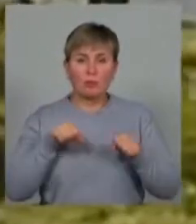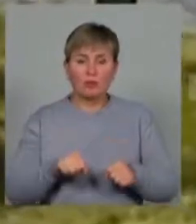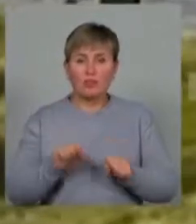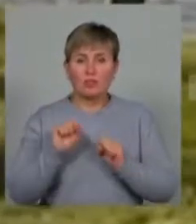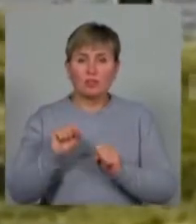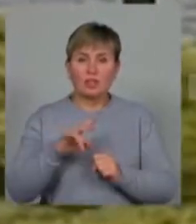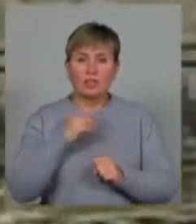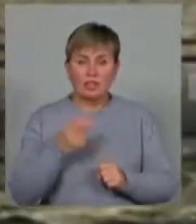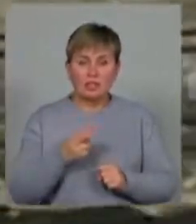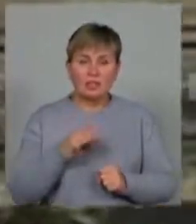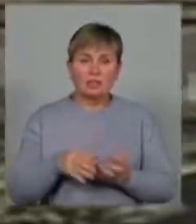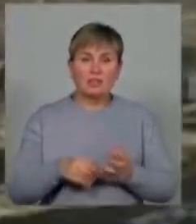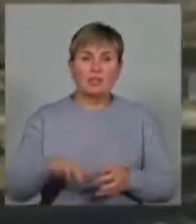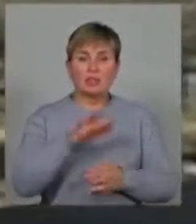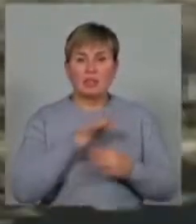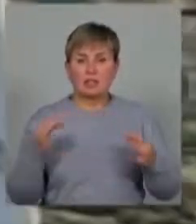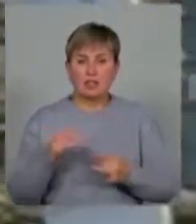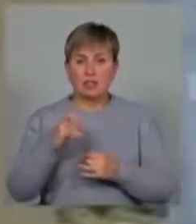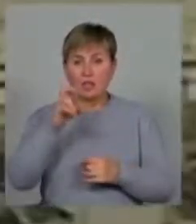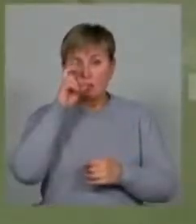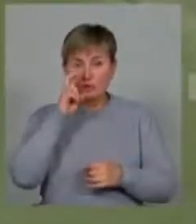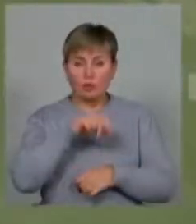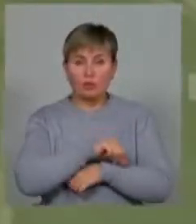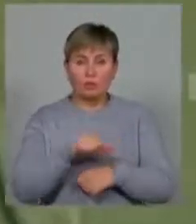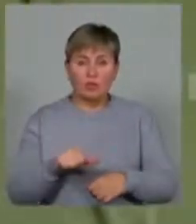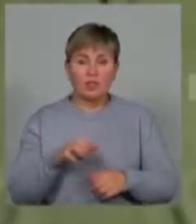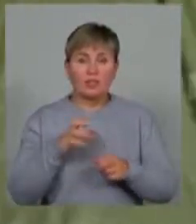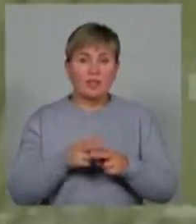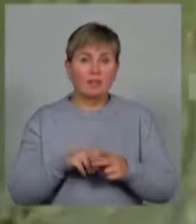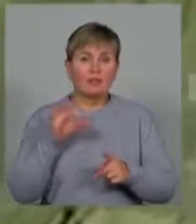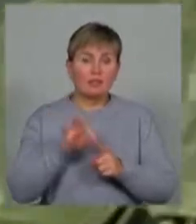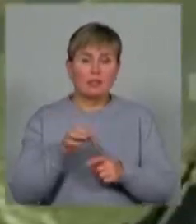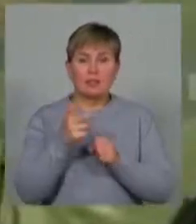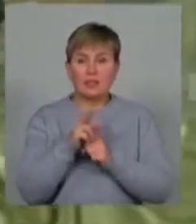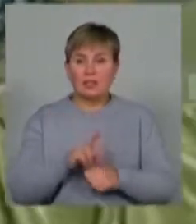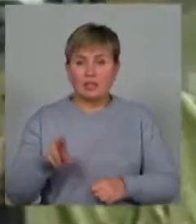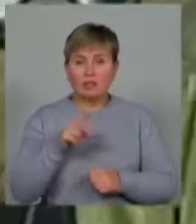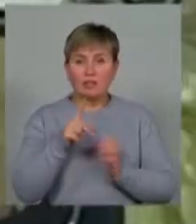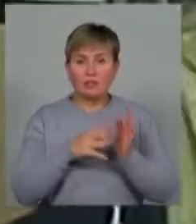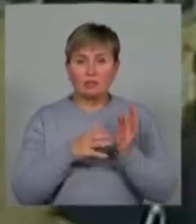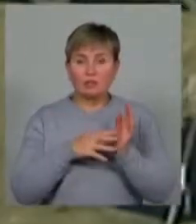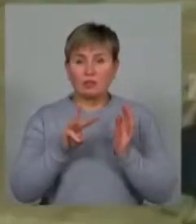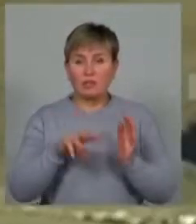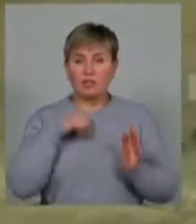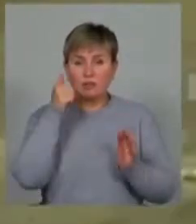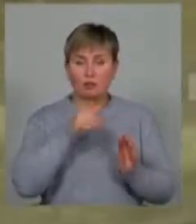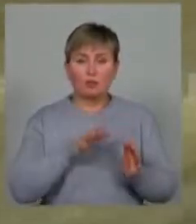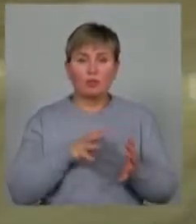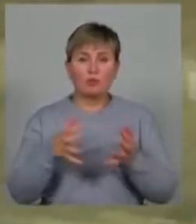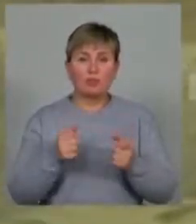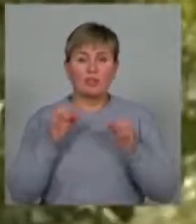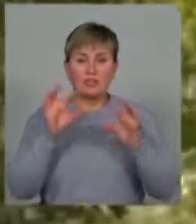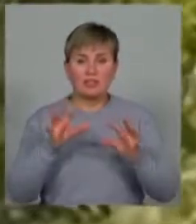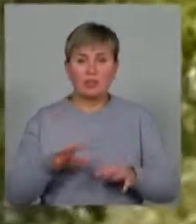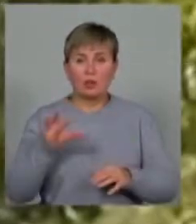защита национальных и территориальных интересов на государственных рубежах. Именно с этой целью 13 января 1993 года были приняты законы